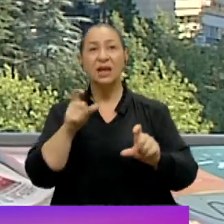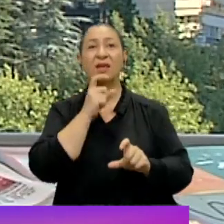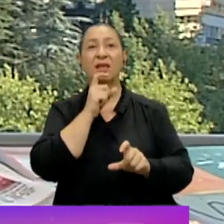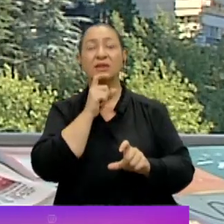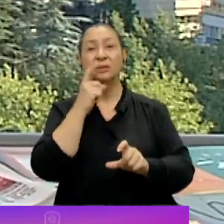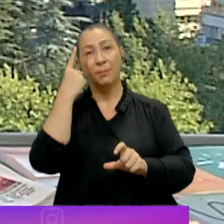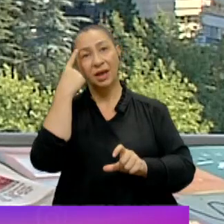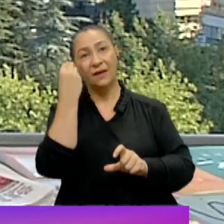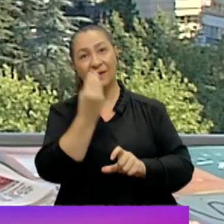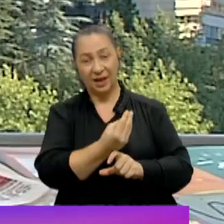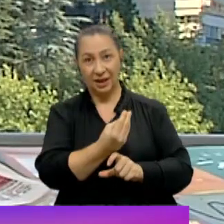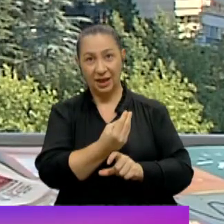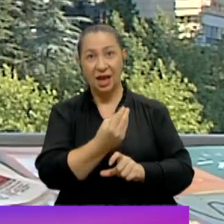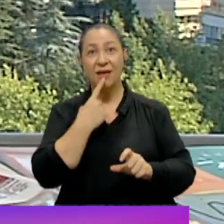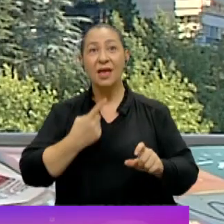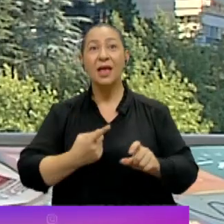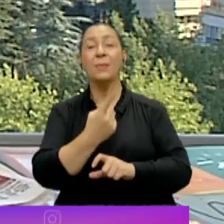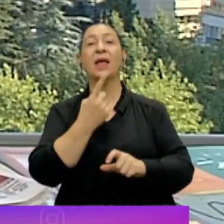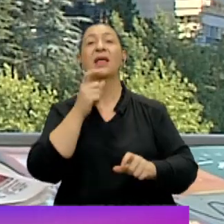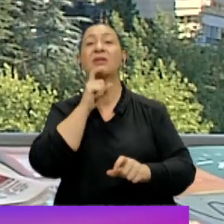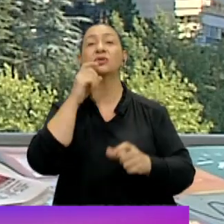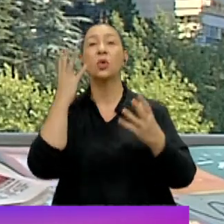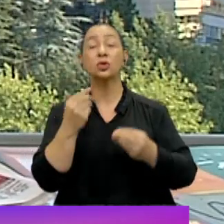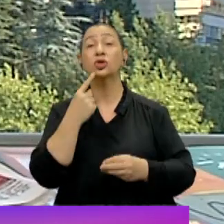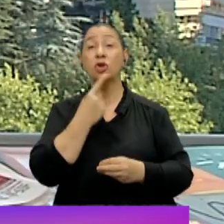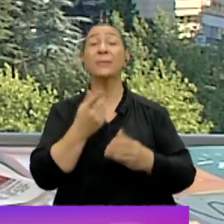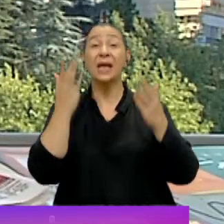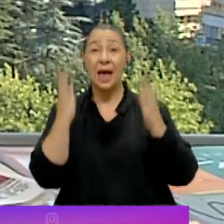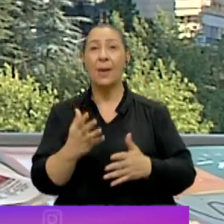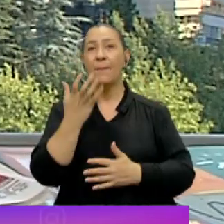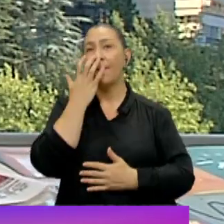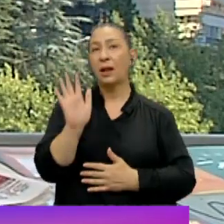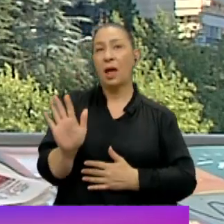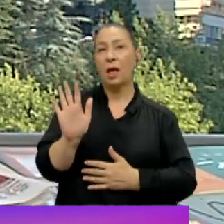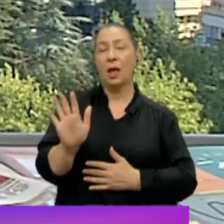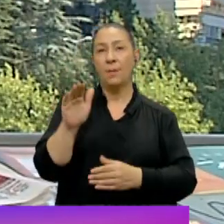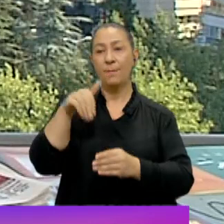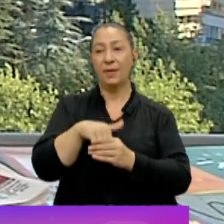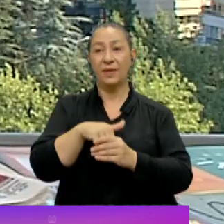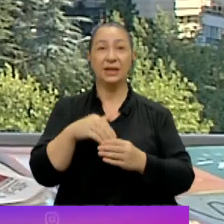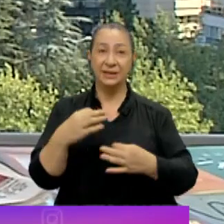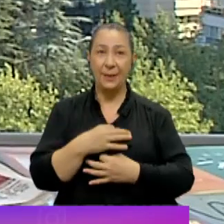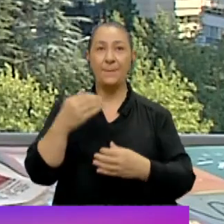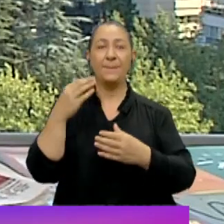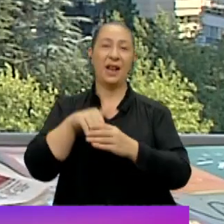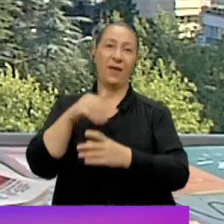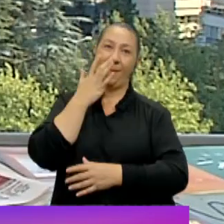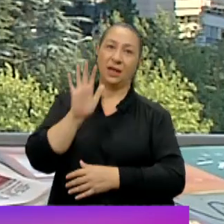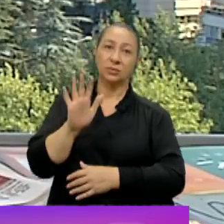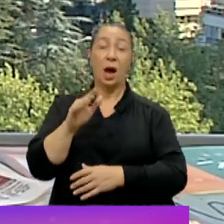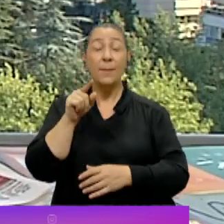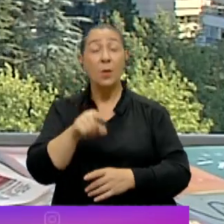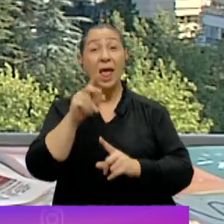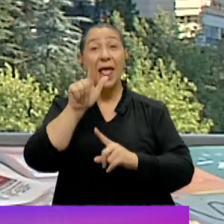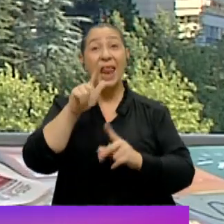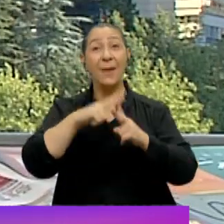yanlış bildirildiğini, ihbarın yanlış olduğunu söylemesine rağmen bekletilmiş milletvekili, sayın milletvekili. Ancak mesele il